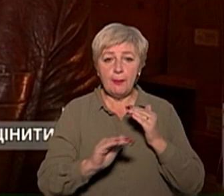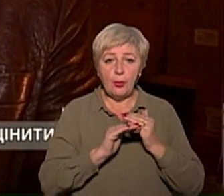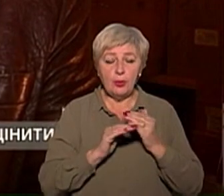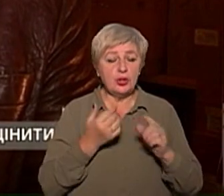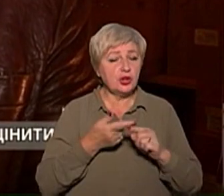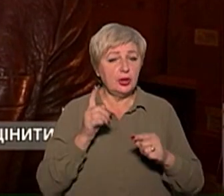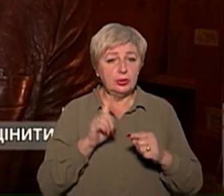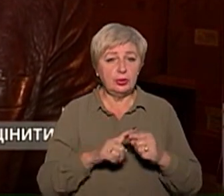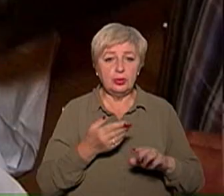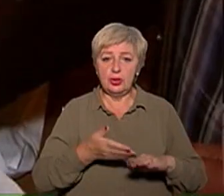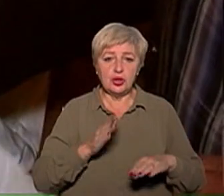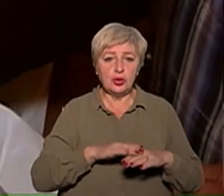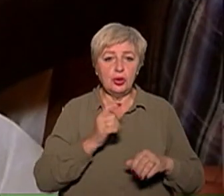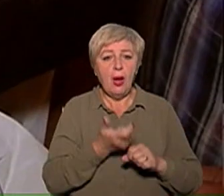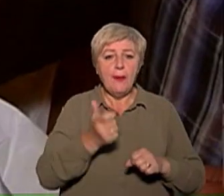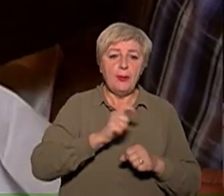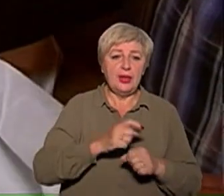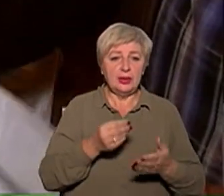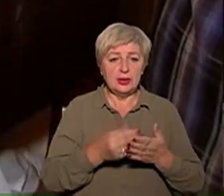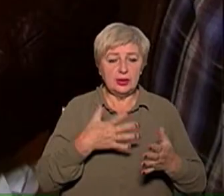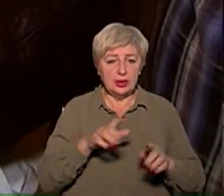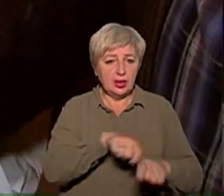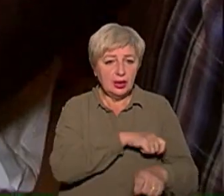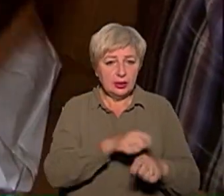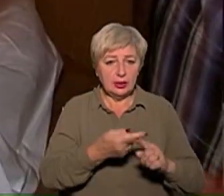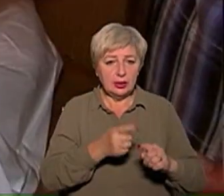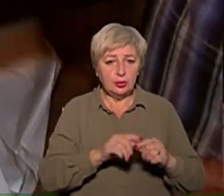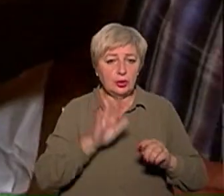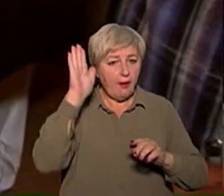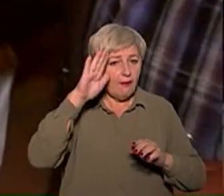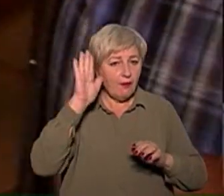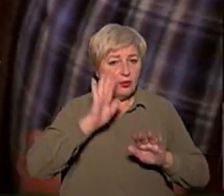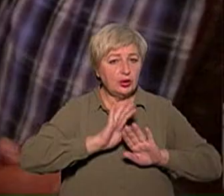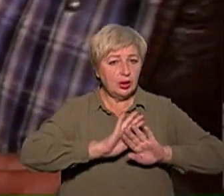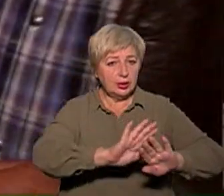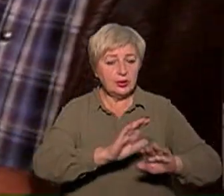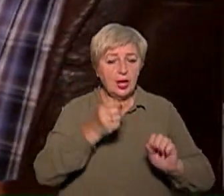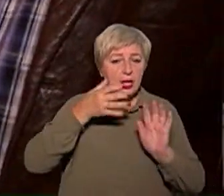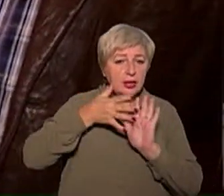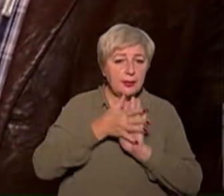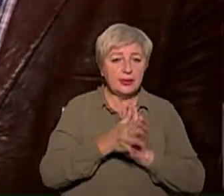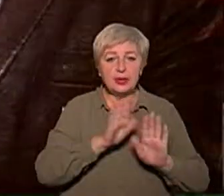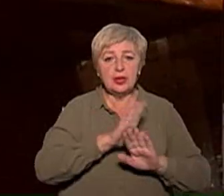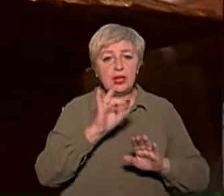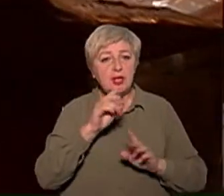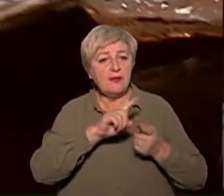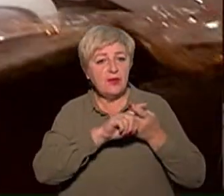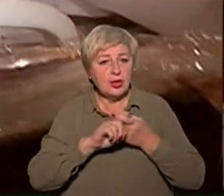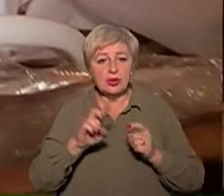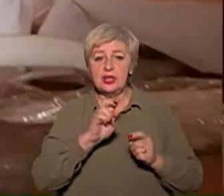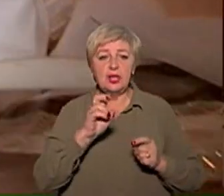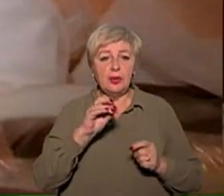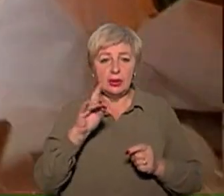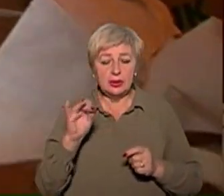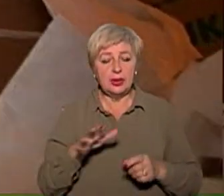тяжело переоценить. Ткань, которая водоотталкивающая, и она не пропускает ни вирусы, ни бактерии.